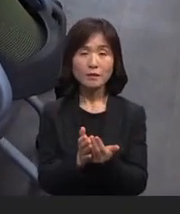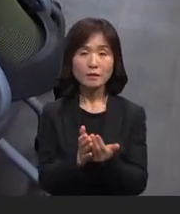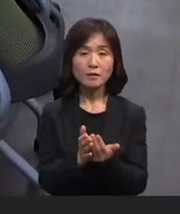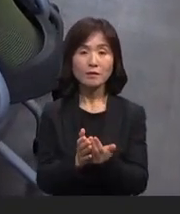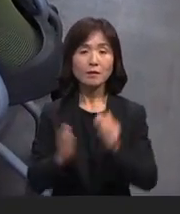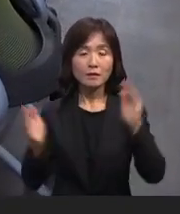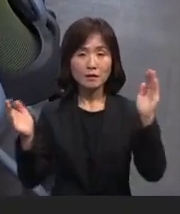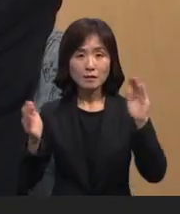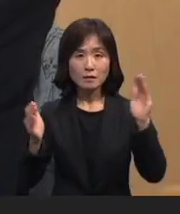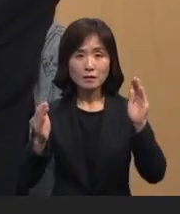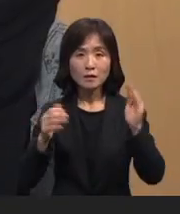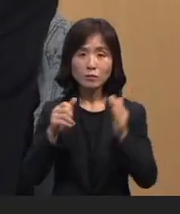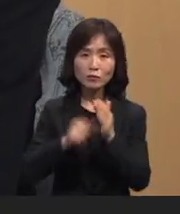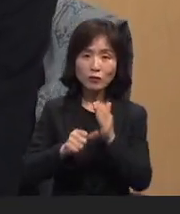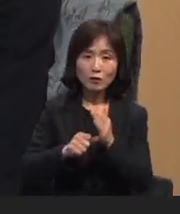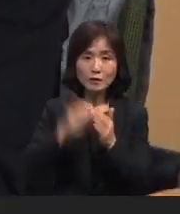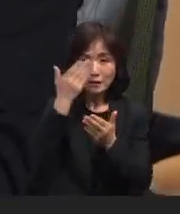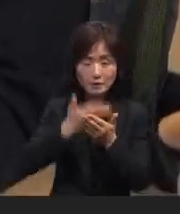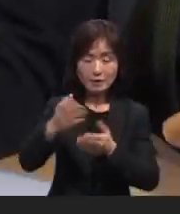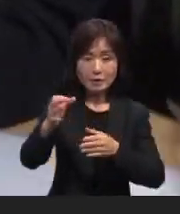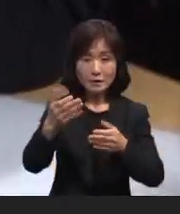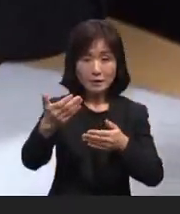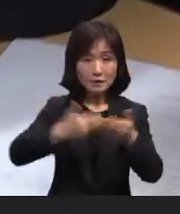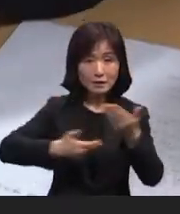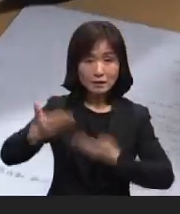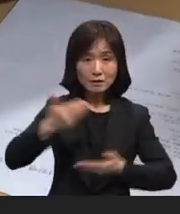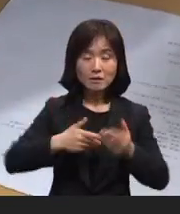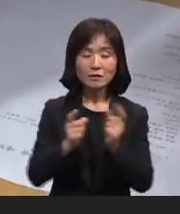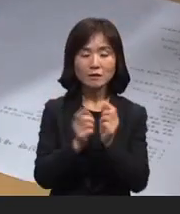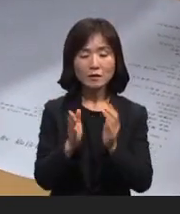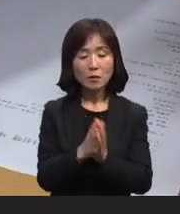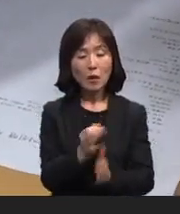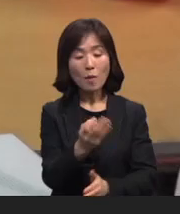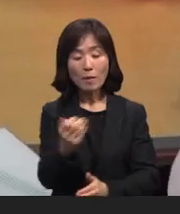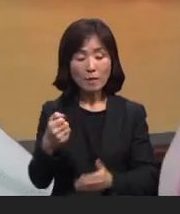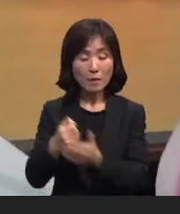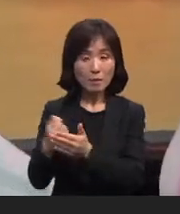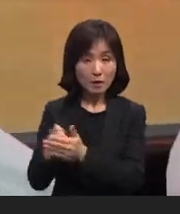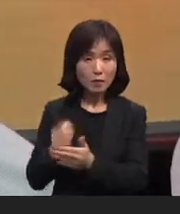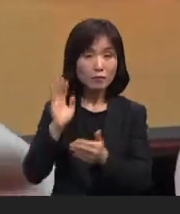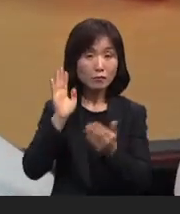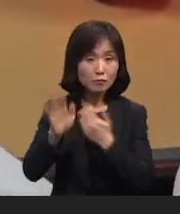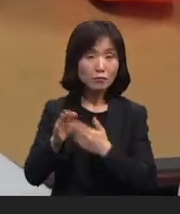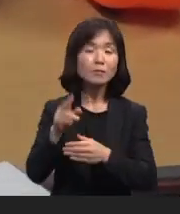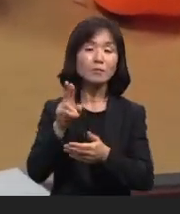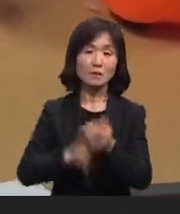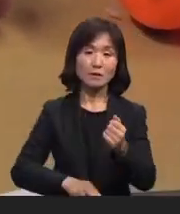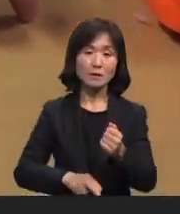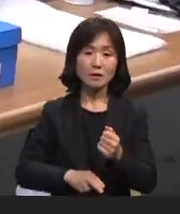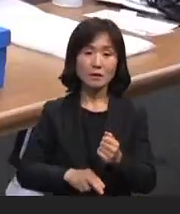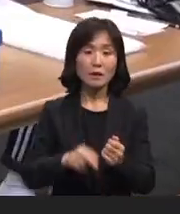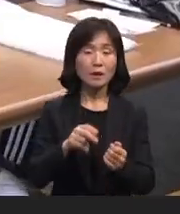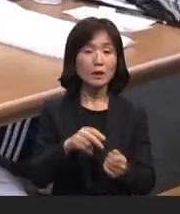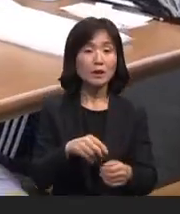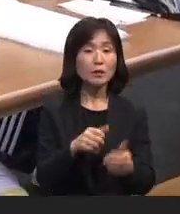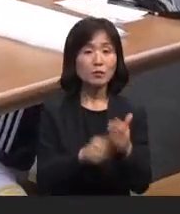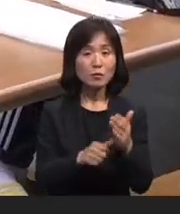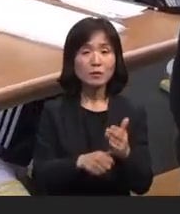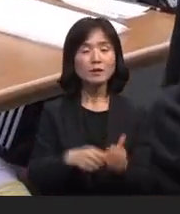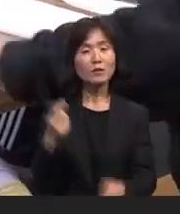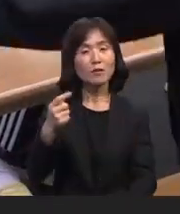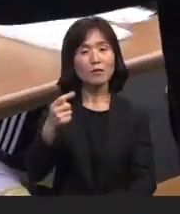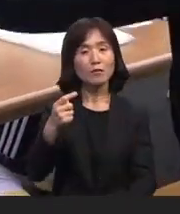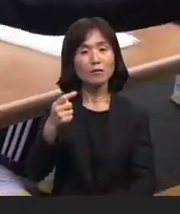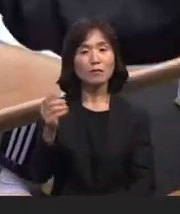자체적으로 학생들에게 물건을 기증받아 직접 가격을 책정한 뒤 판매합니다. 물건들은 1,000원대의